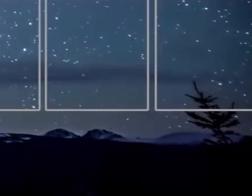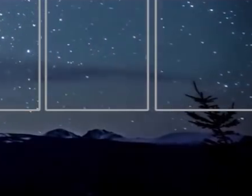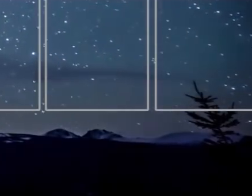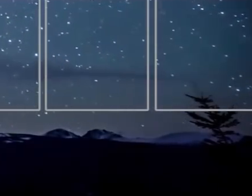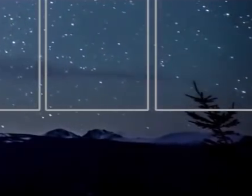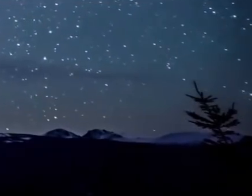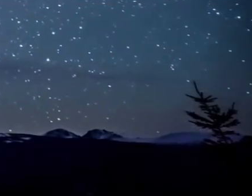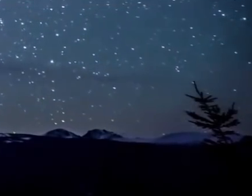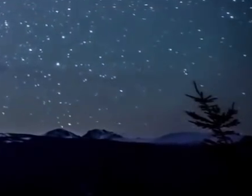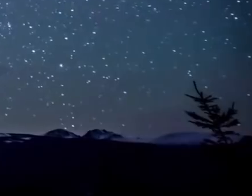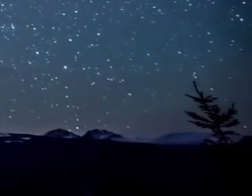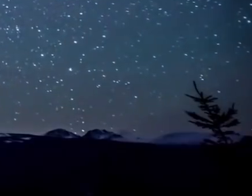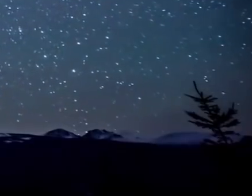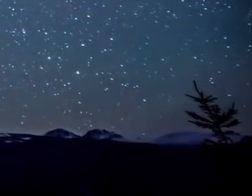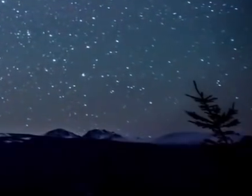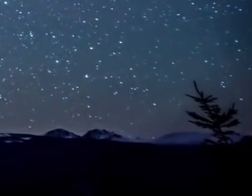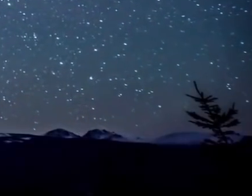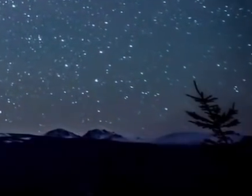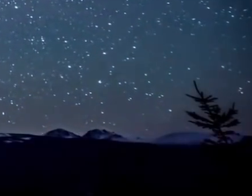other